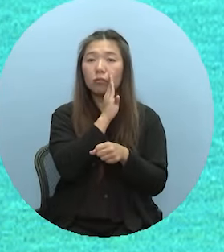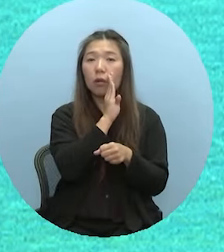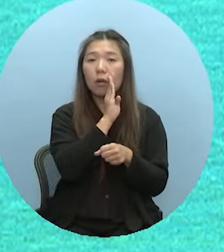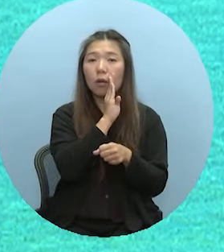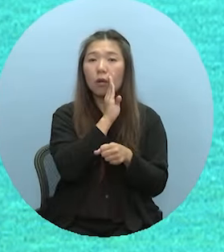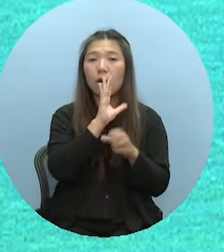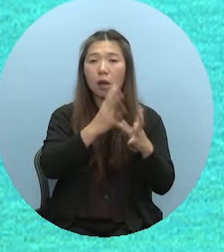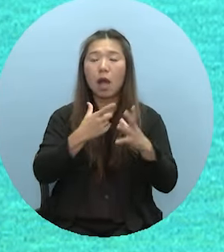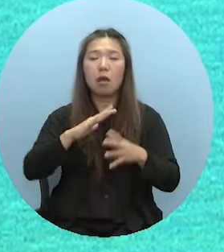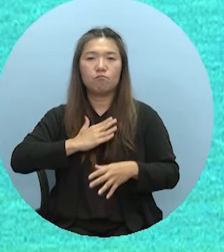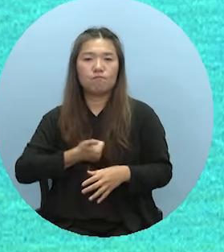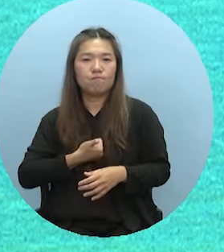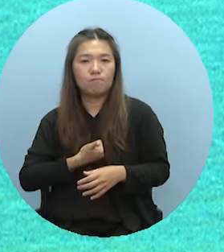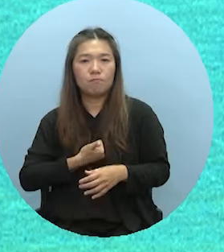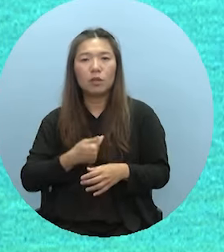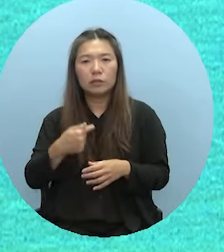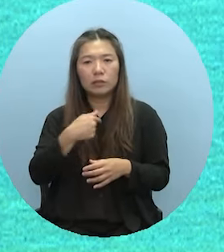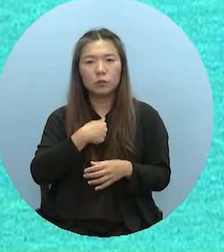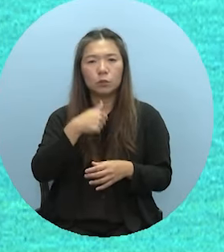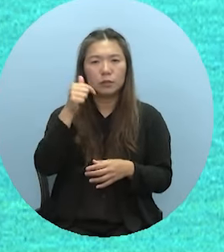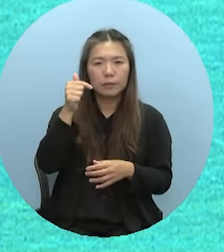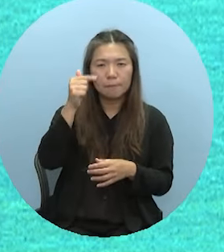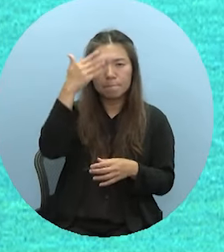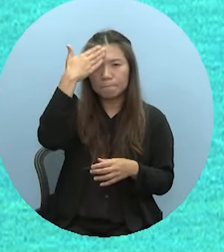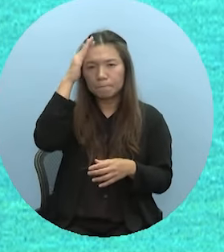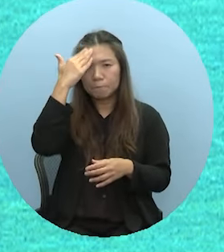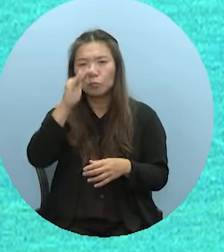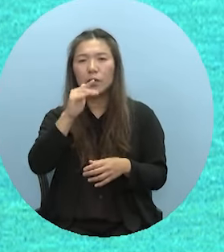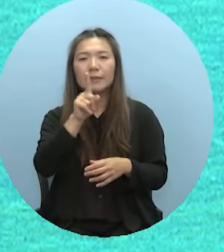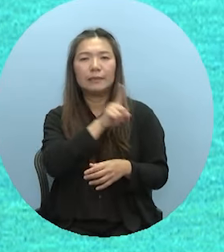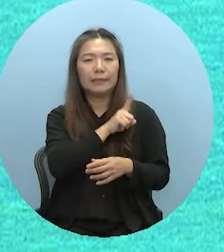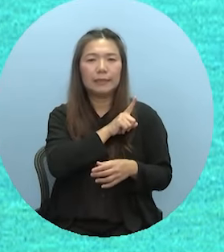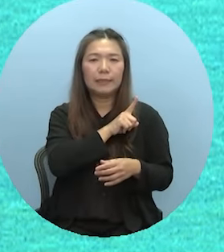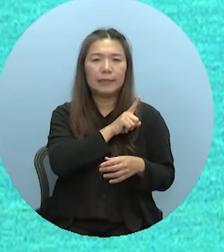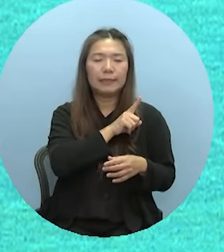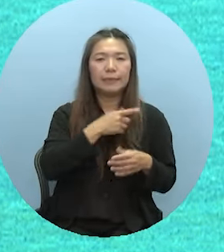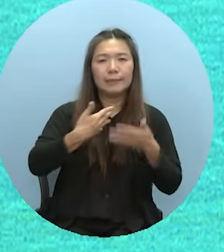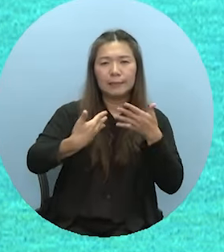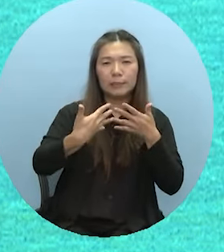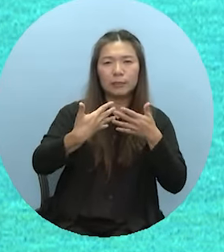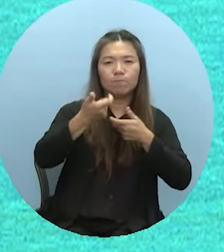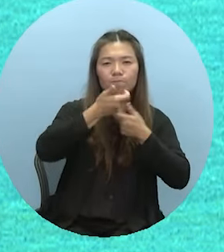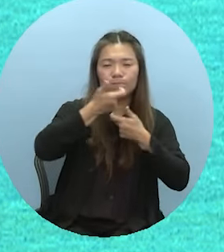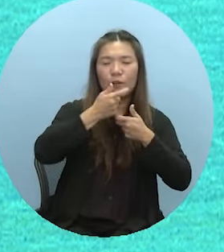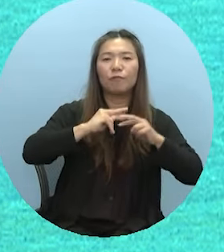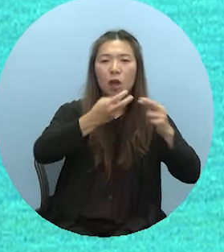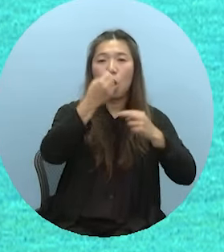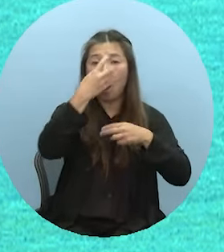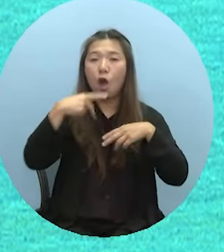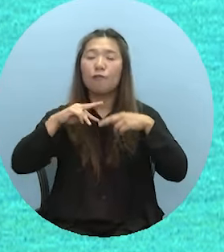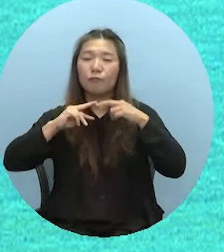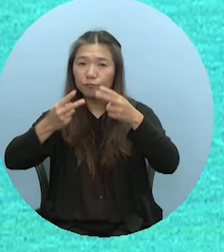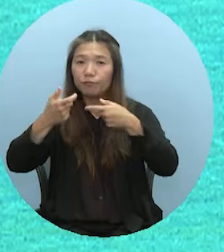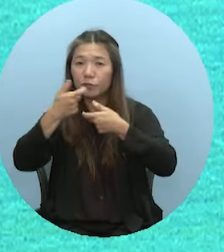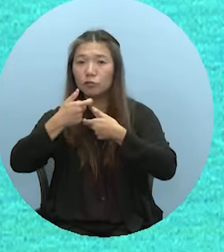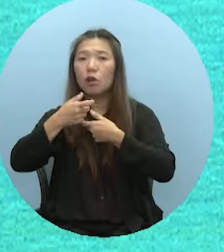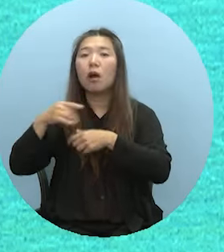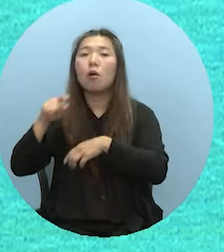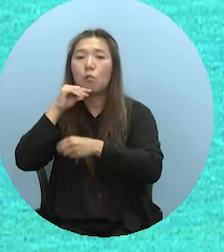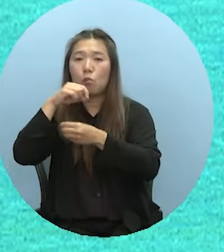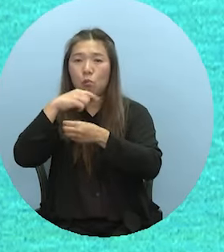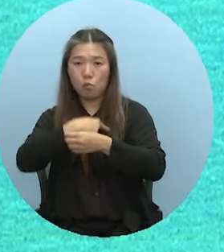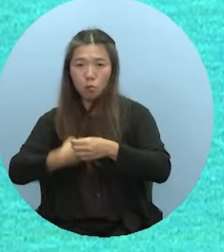企業家要正確認識自身事業的發展和香港發展和國家發展